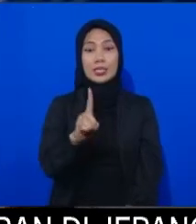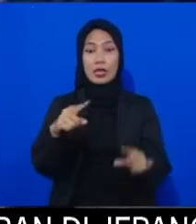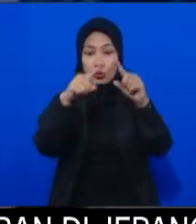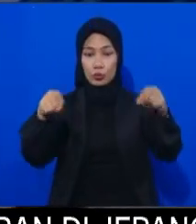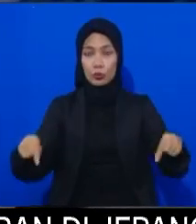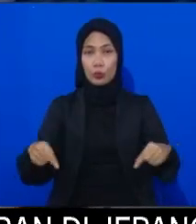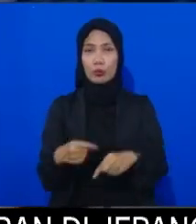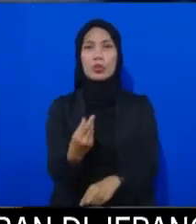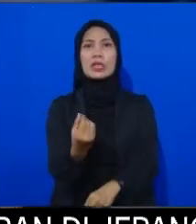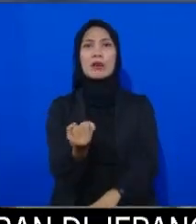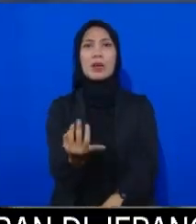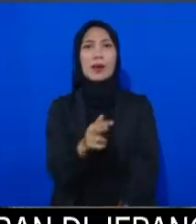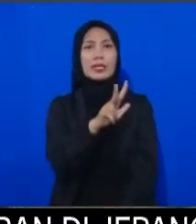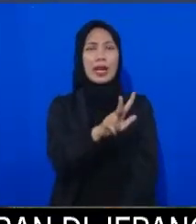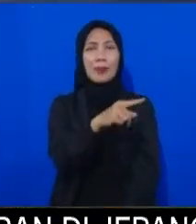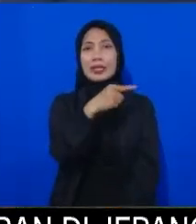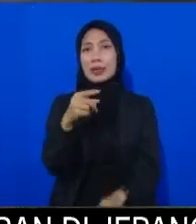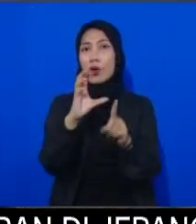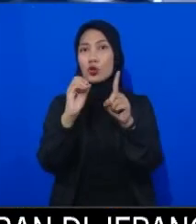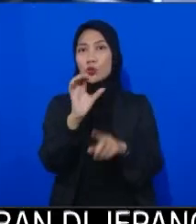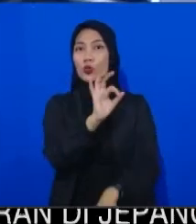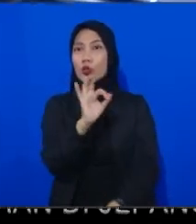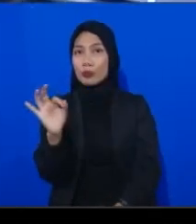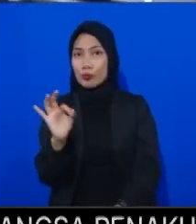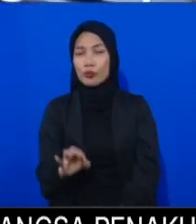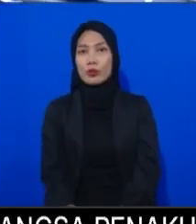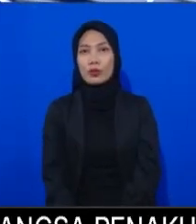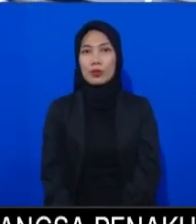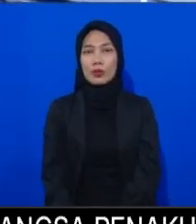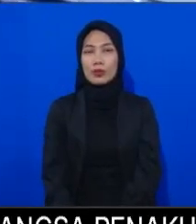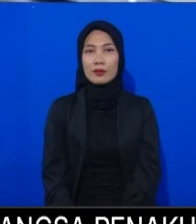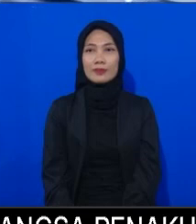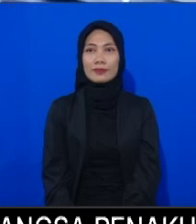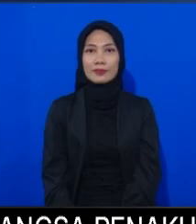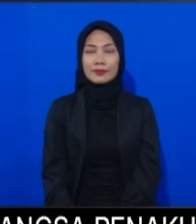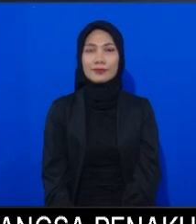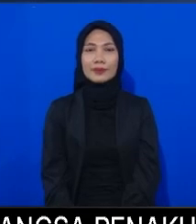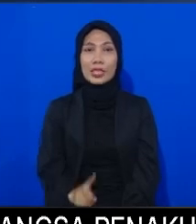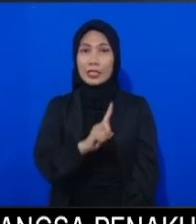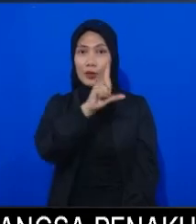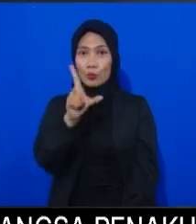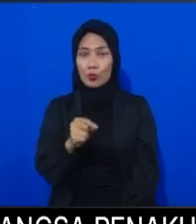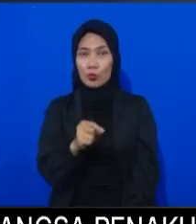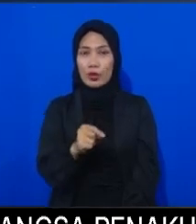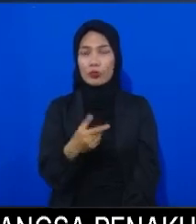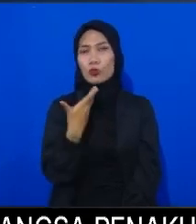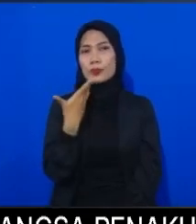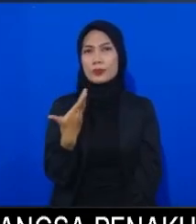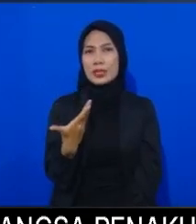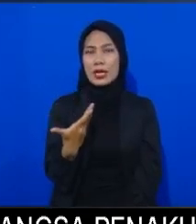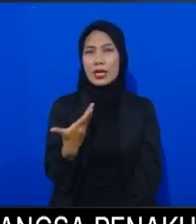seharga Rp8.000 tergantung varian rasa dalam satu bulan Jamilah memproduksi hingga